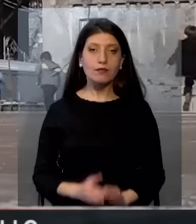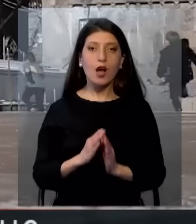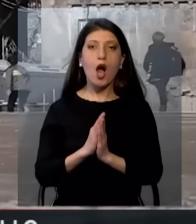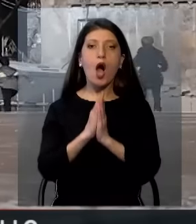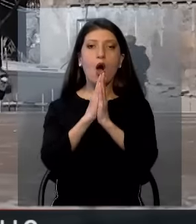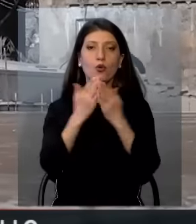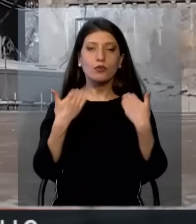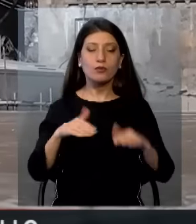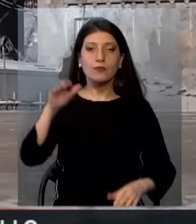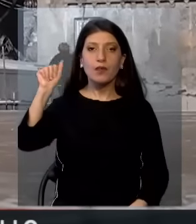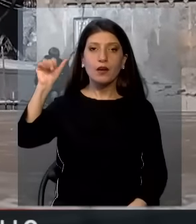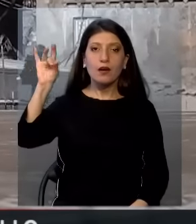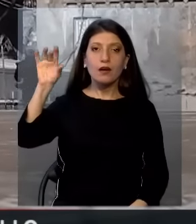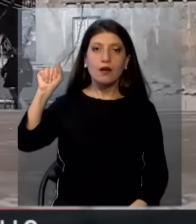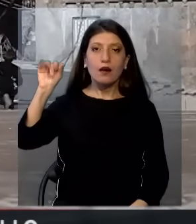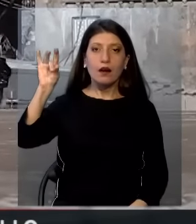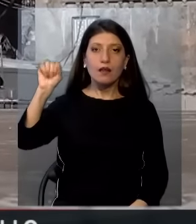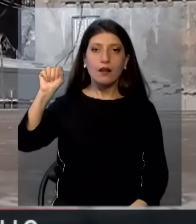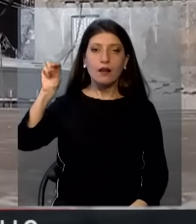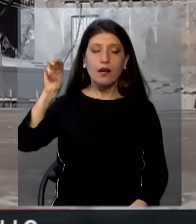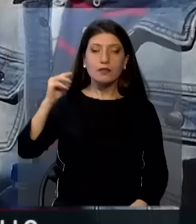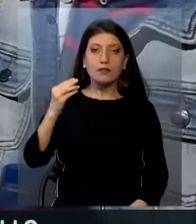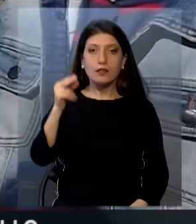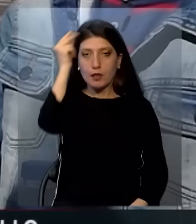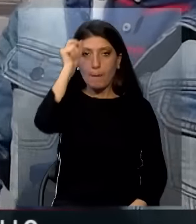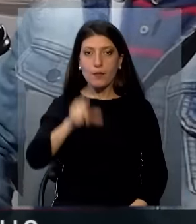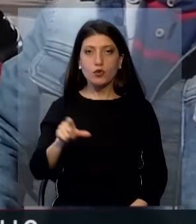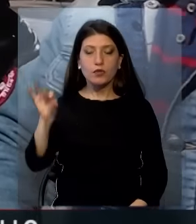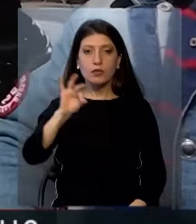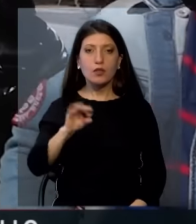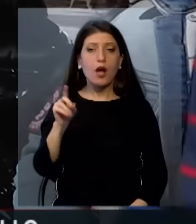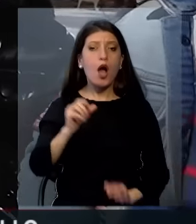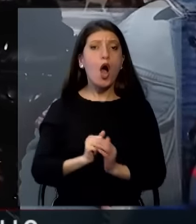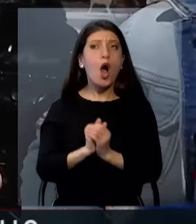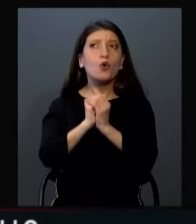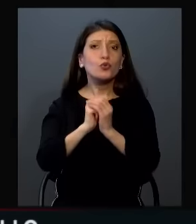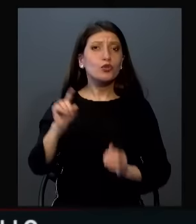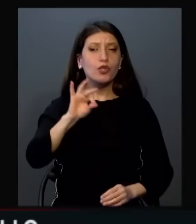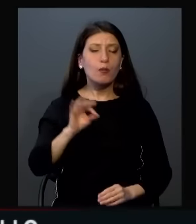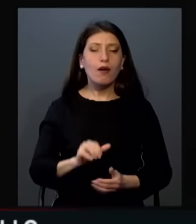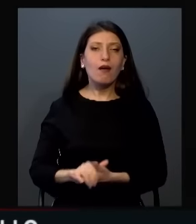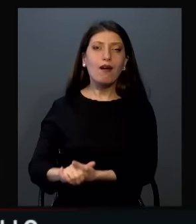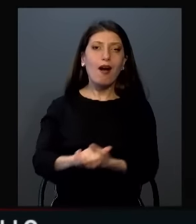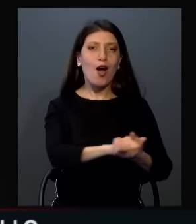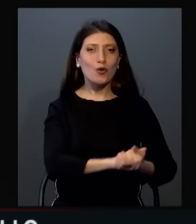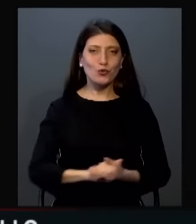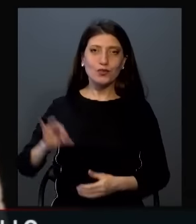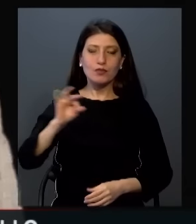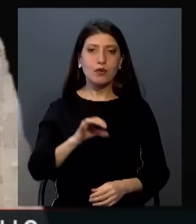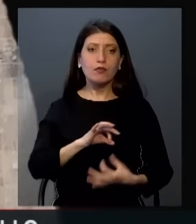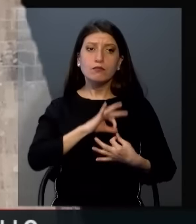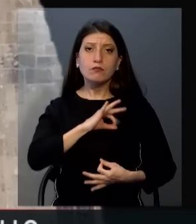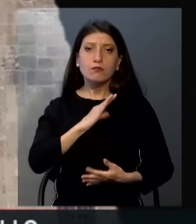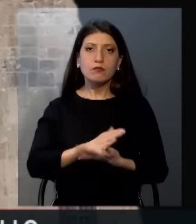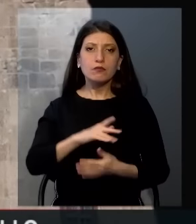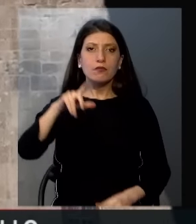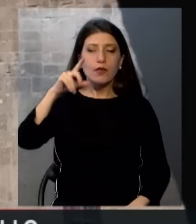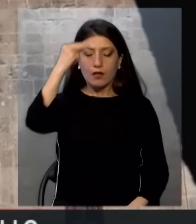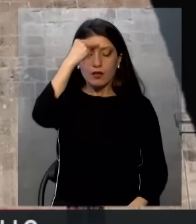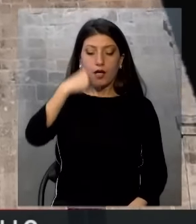Աղոթեցինք Արարատցի դպրոցականների հետ։ Աղոթում ենք ինչի համար։ Խաղաղության։ Տագնապ կա հայոց